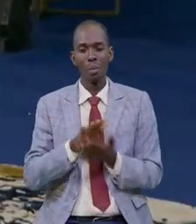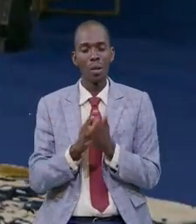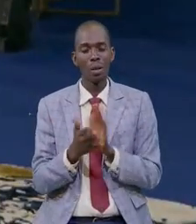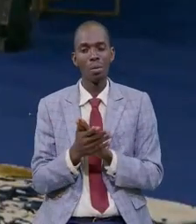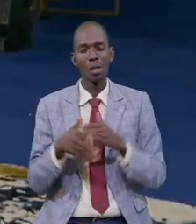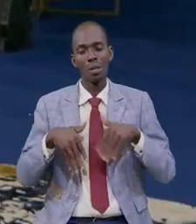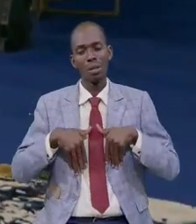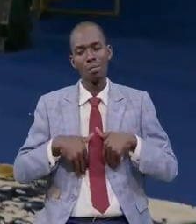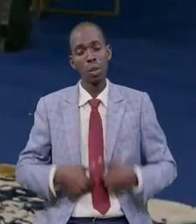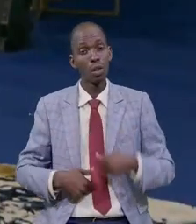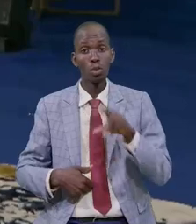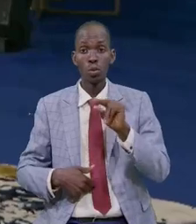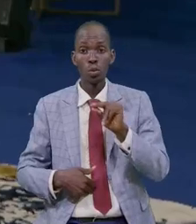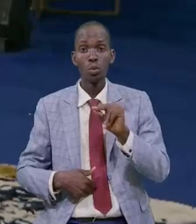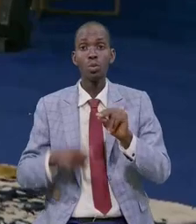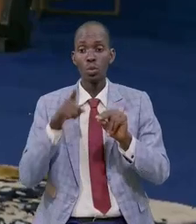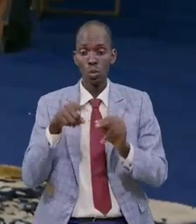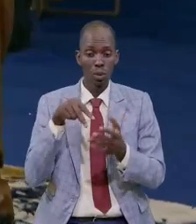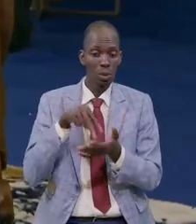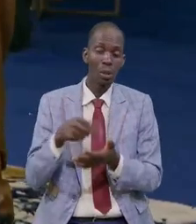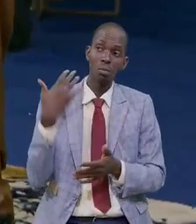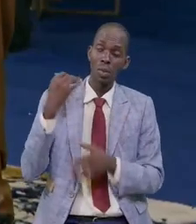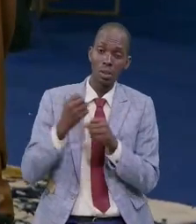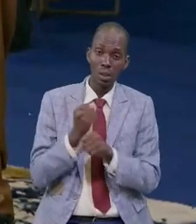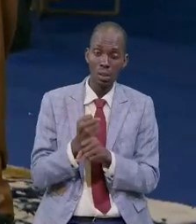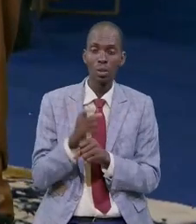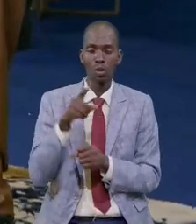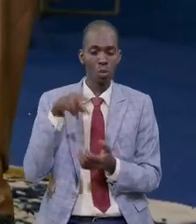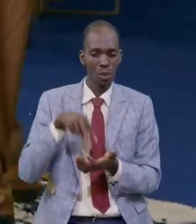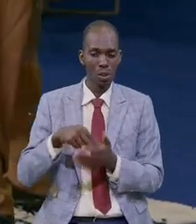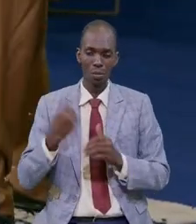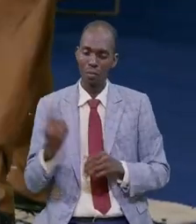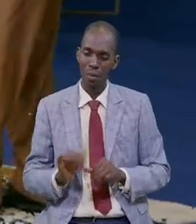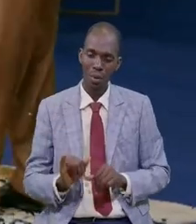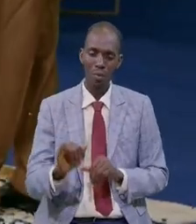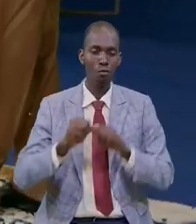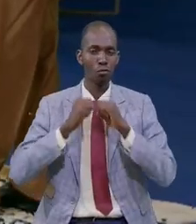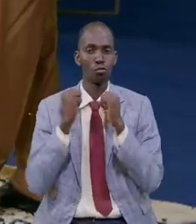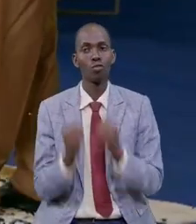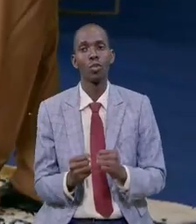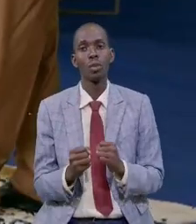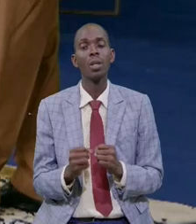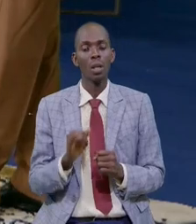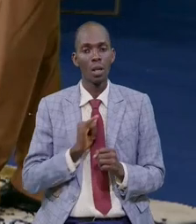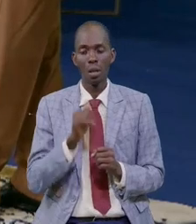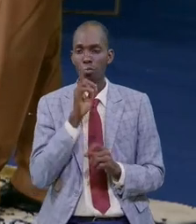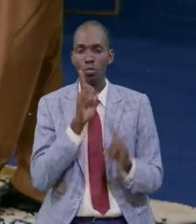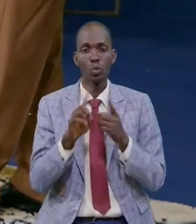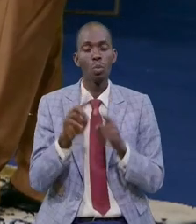non tu doit tenir pour toujours ce sont ceux-là don ceux dont je parle ceux-là qui ont